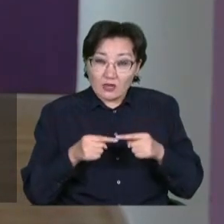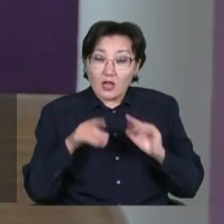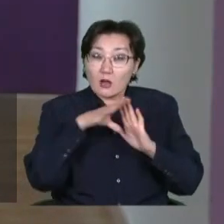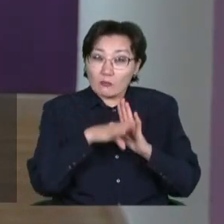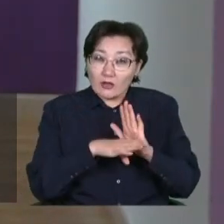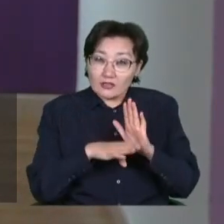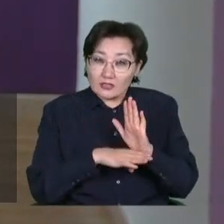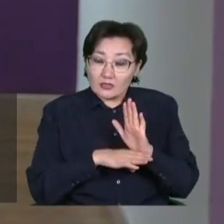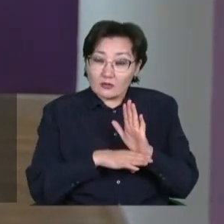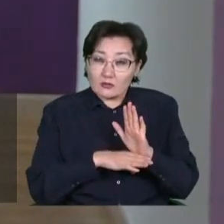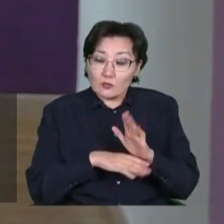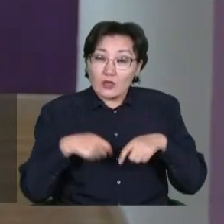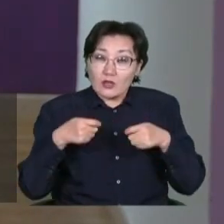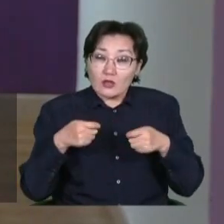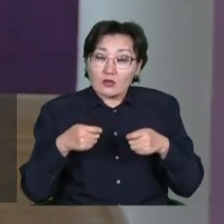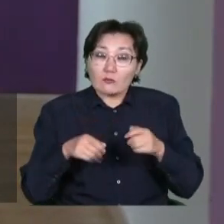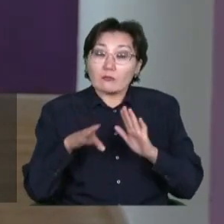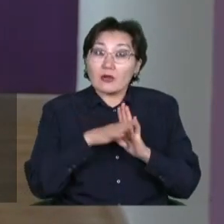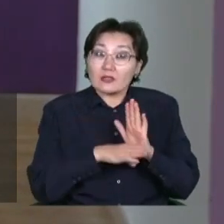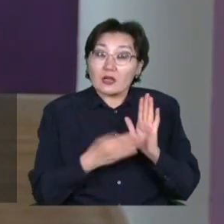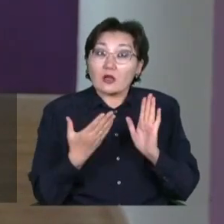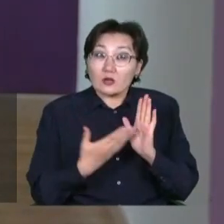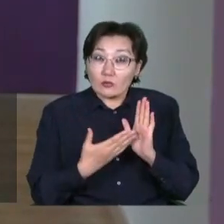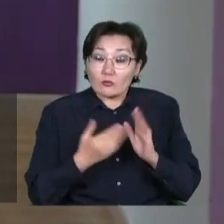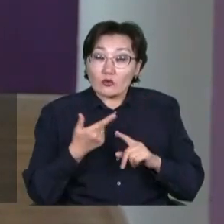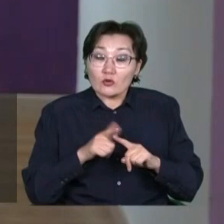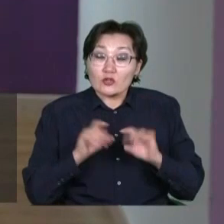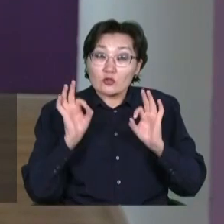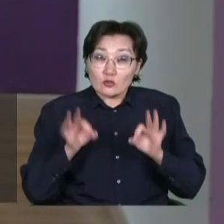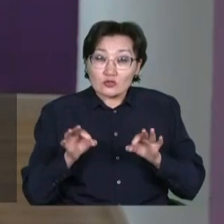бағдарлама берілуі өте дұрыс деп ойлаймын, өте жақсы қабылданды.